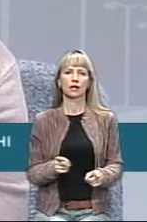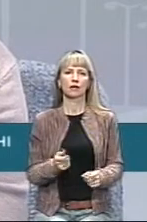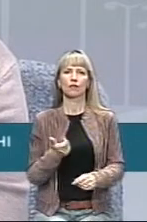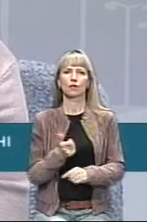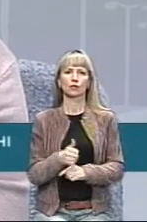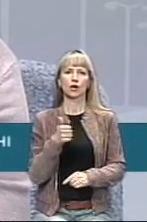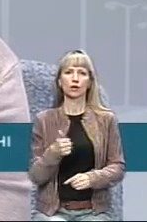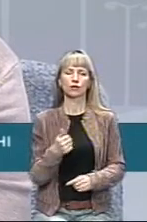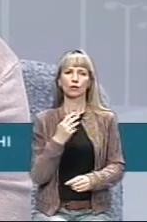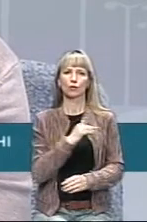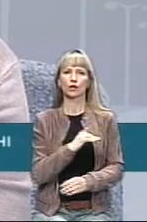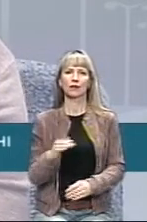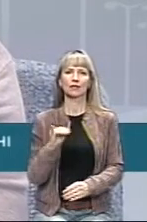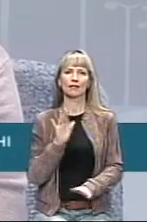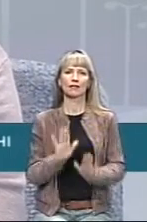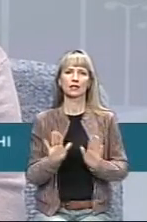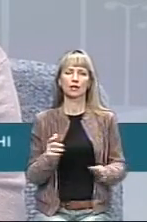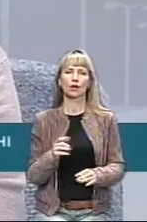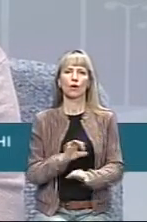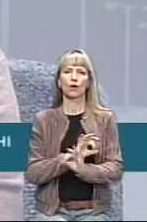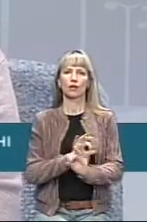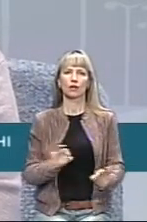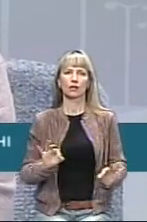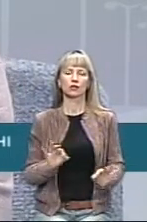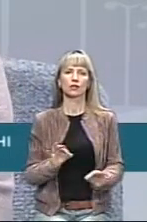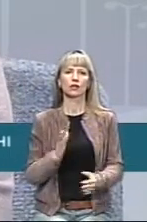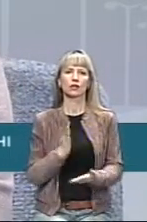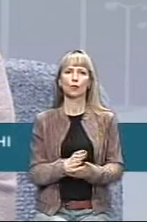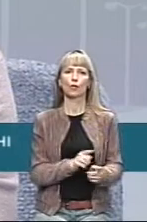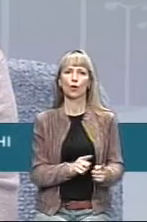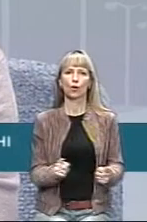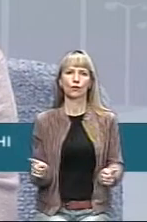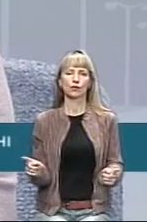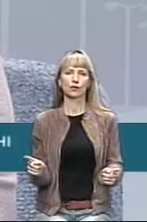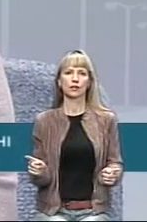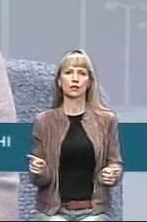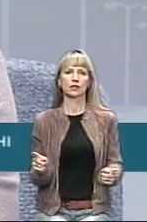належному рівні, і виставка, ну, дуже прекрасна, і, здається, вона продовжується